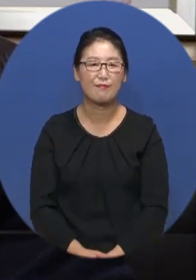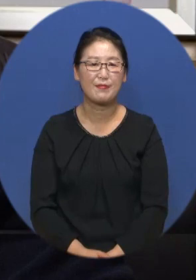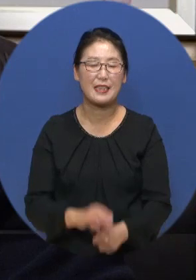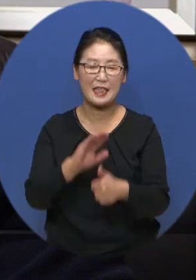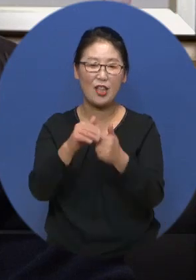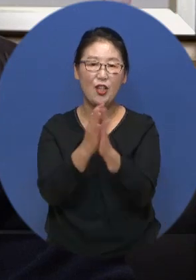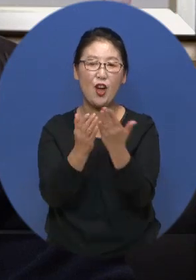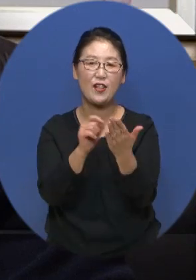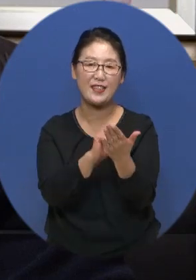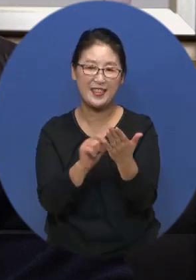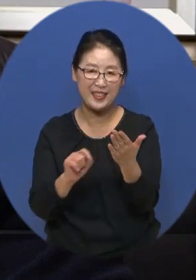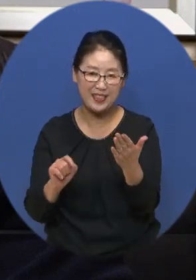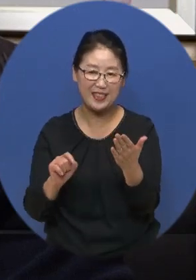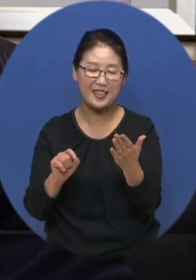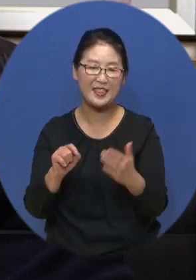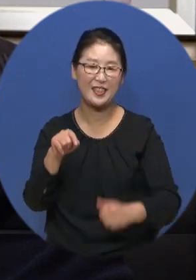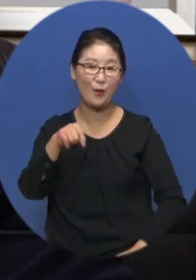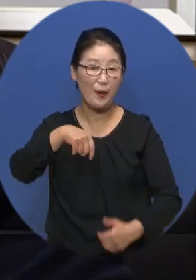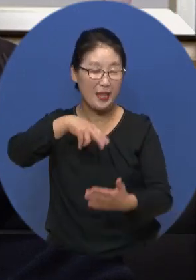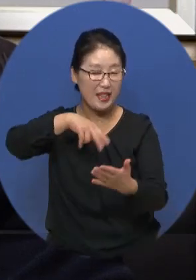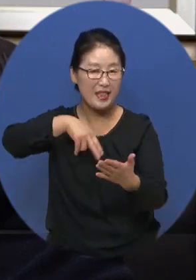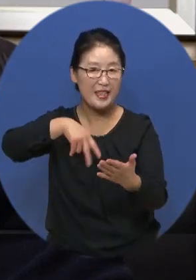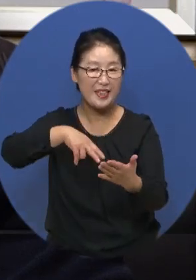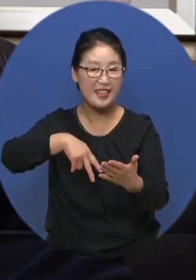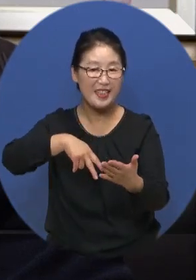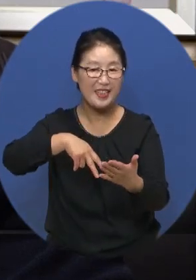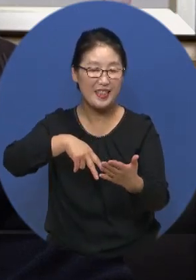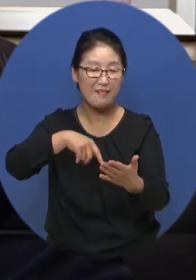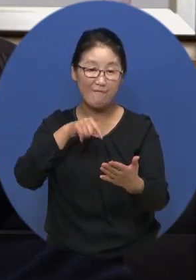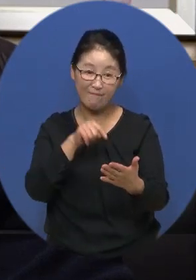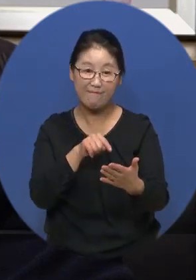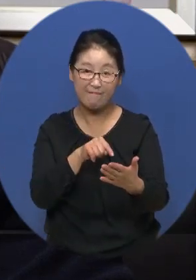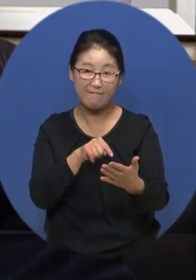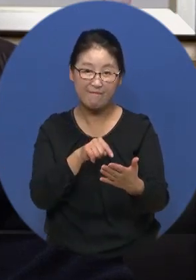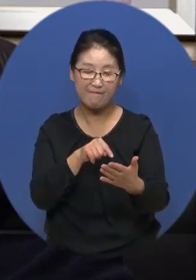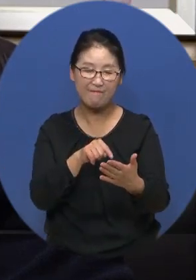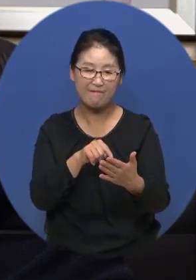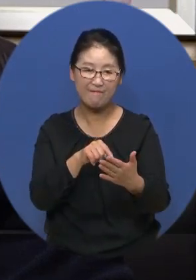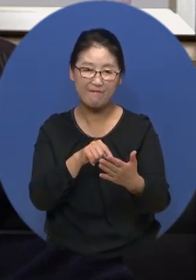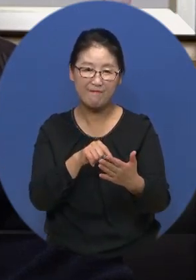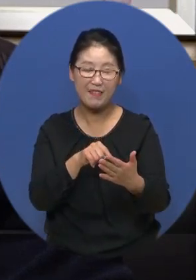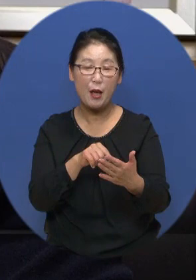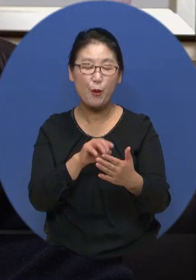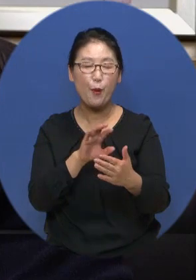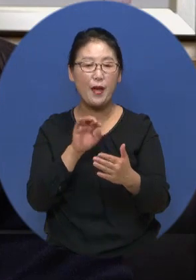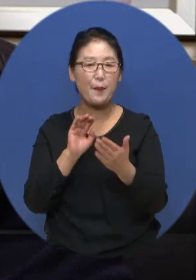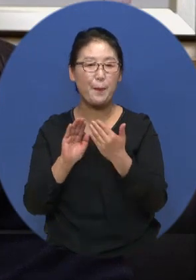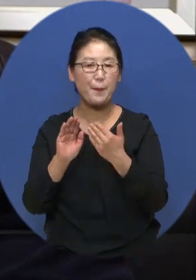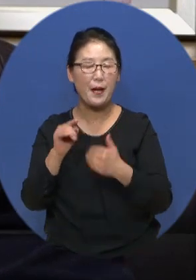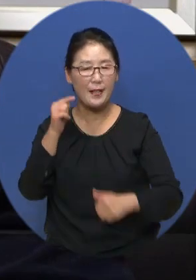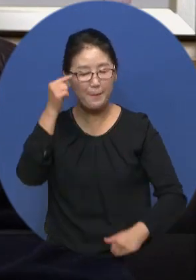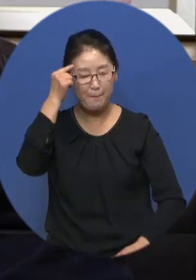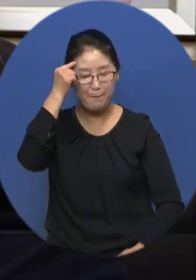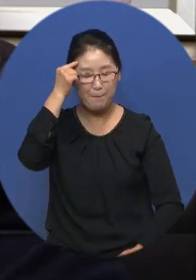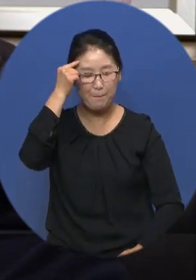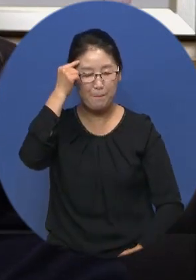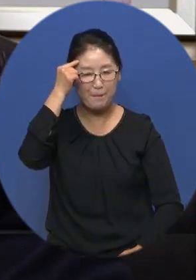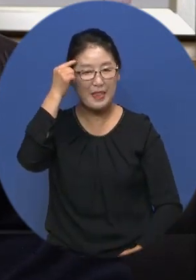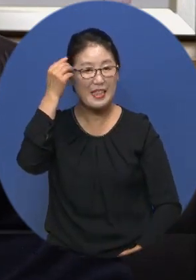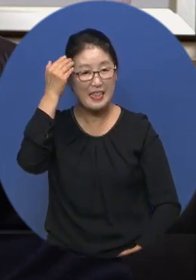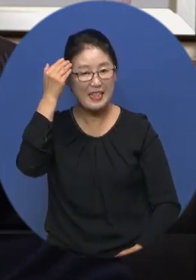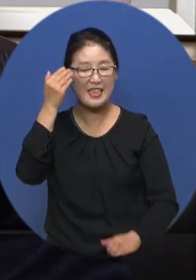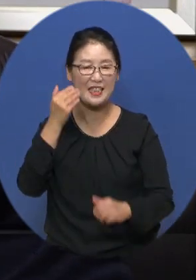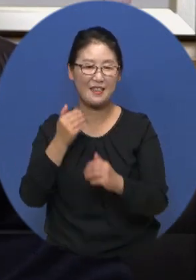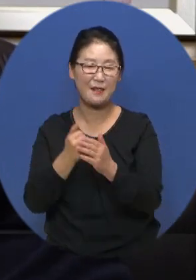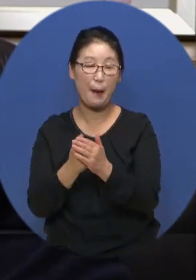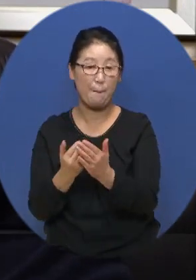성경 쓰기나 성경 읽기를 통해서 우리 친구들 인지하고 관련된 부분들이나 그런 어떤 생활 습관